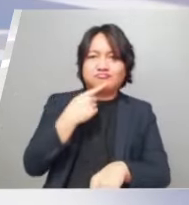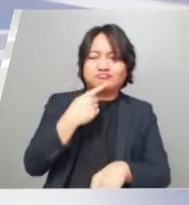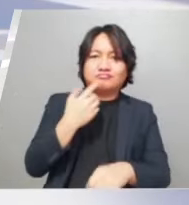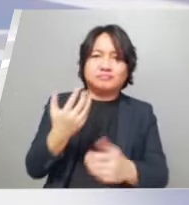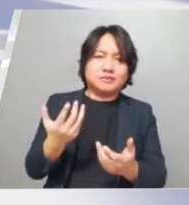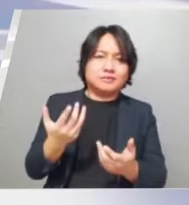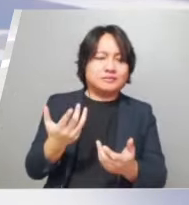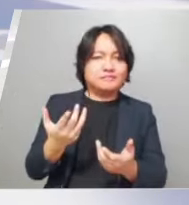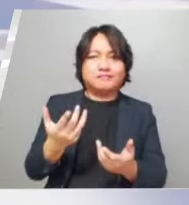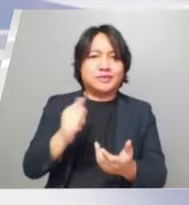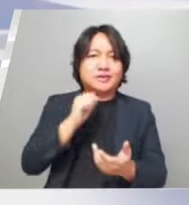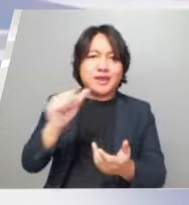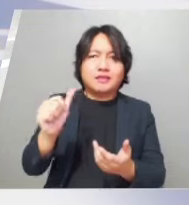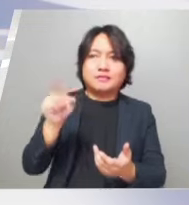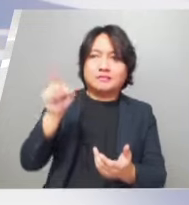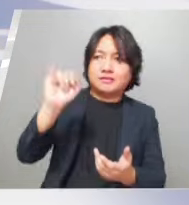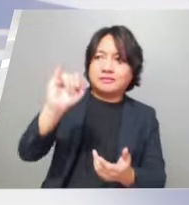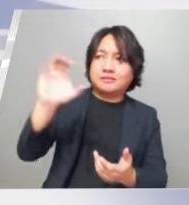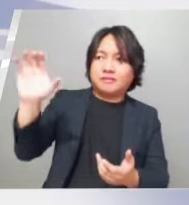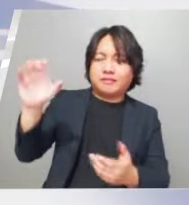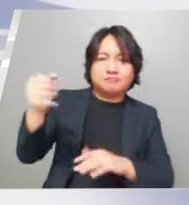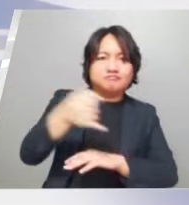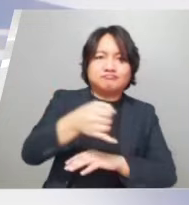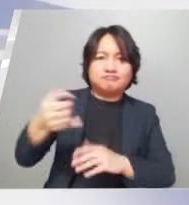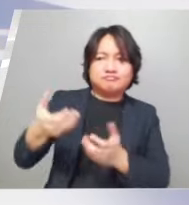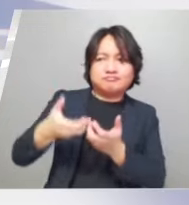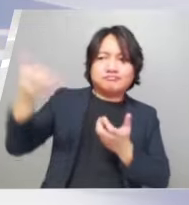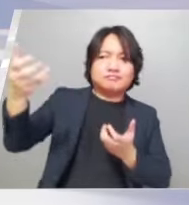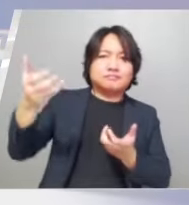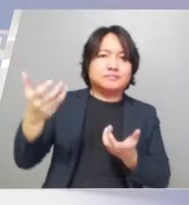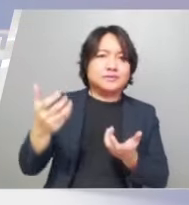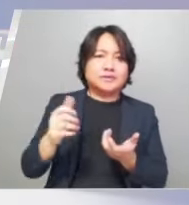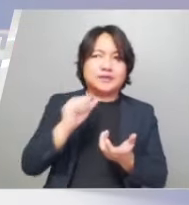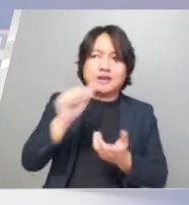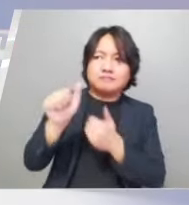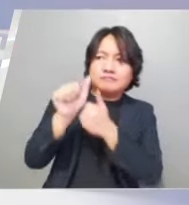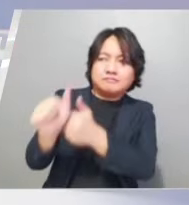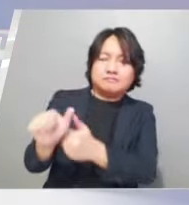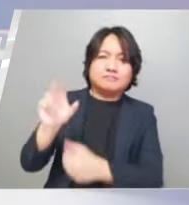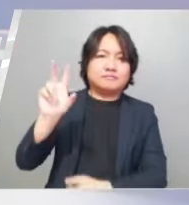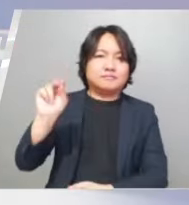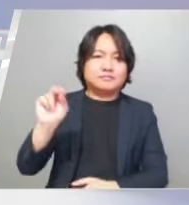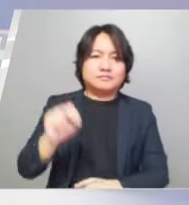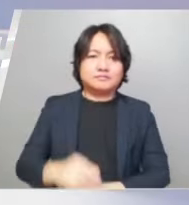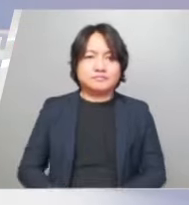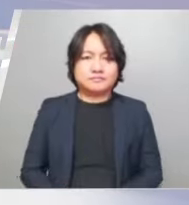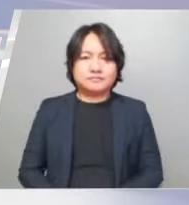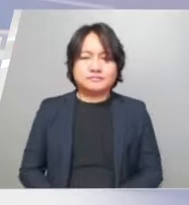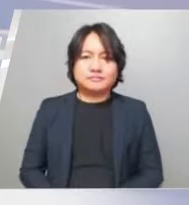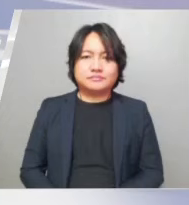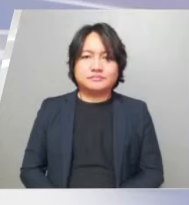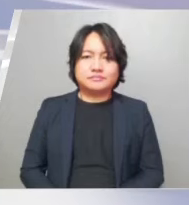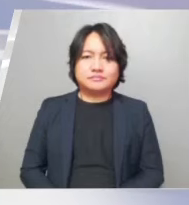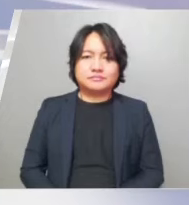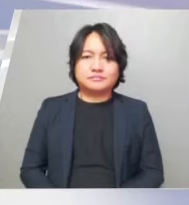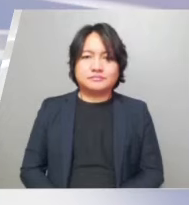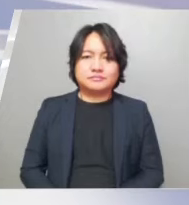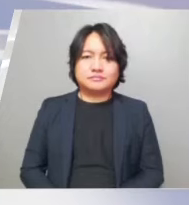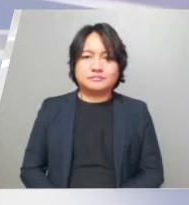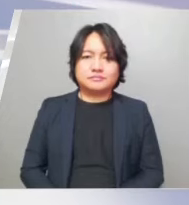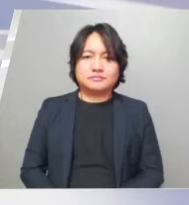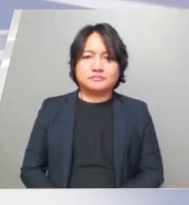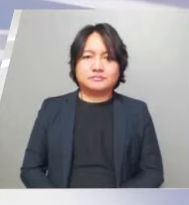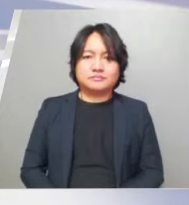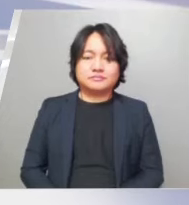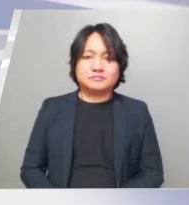kinikilala ang jurisdiction ng ICC. Giving in to their request is tantamount to recognizing the jurisdiction.